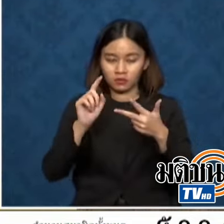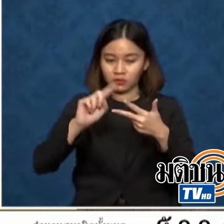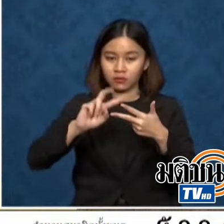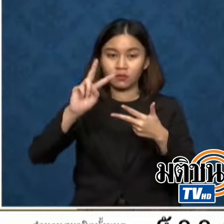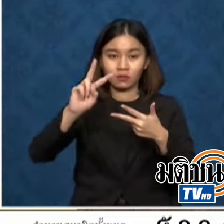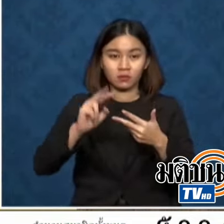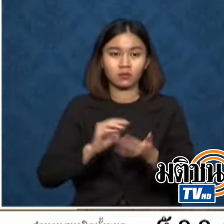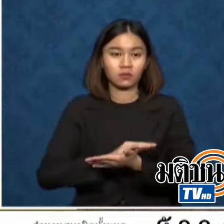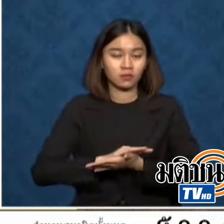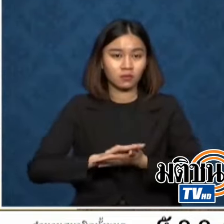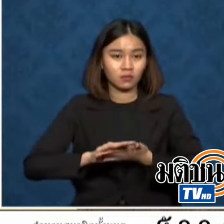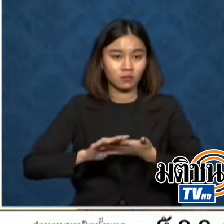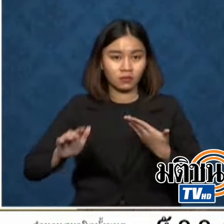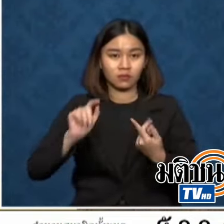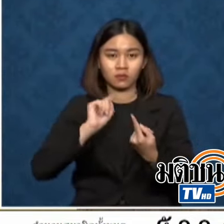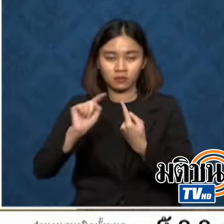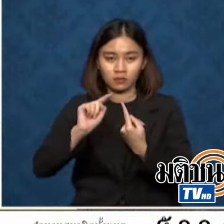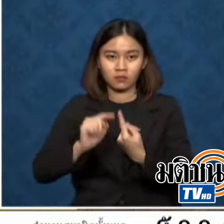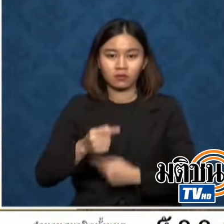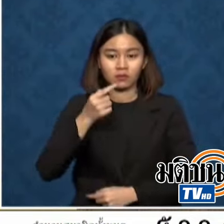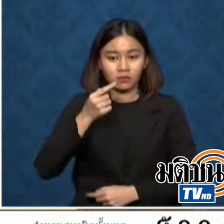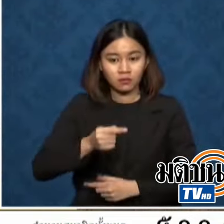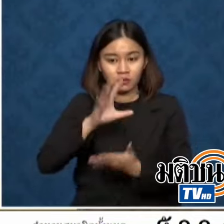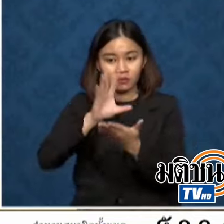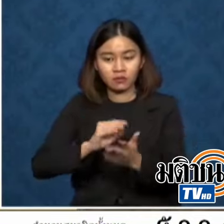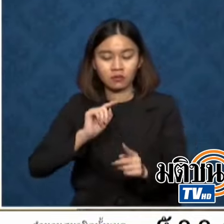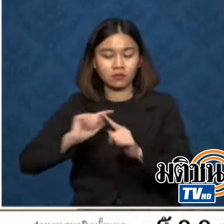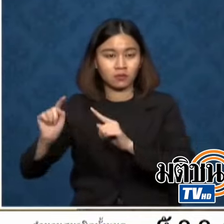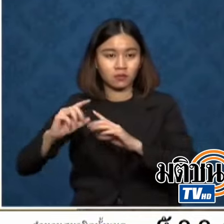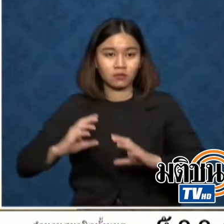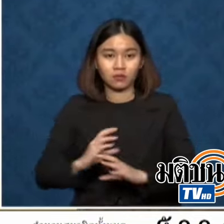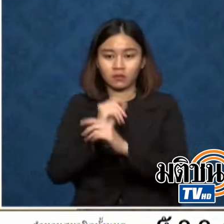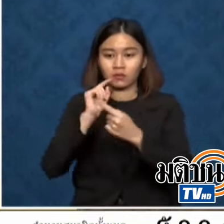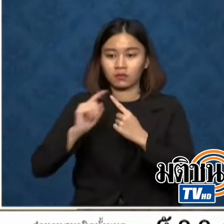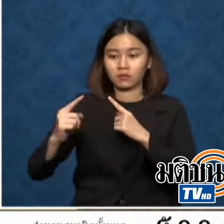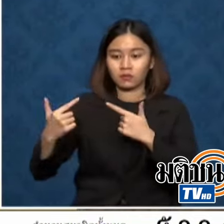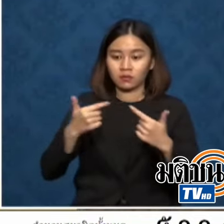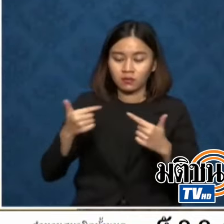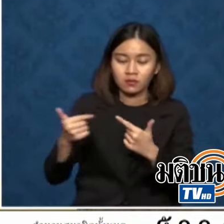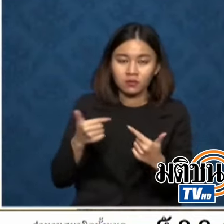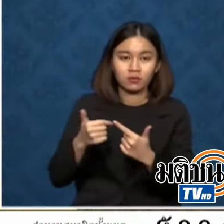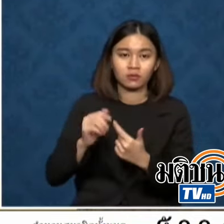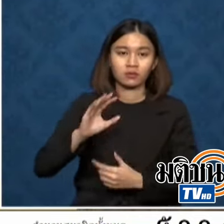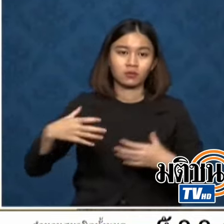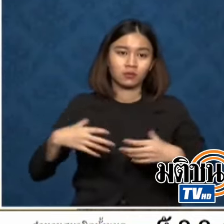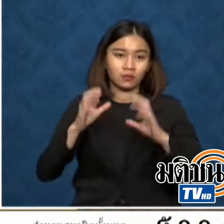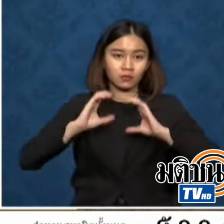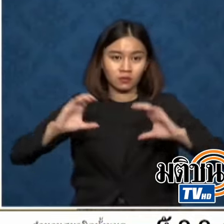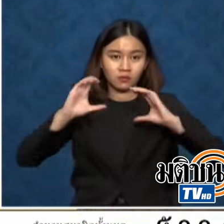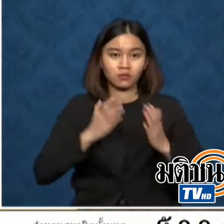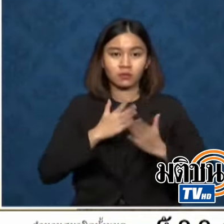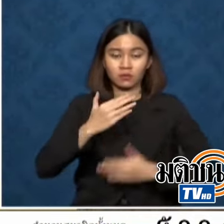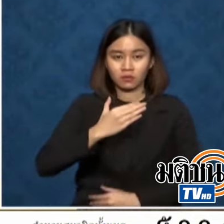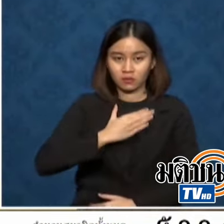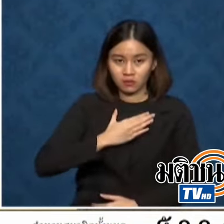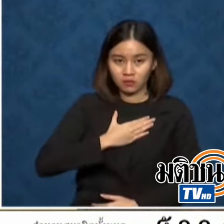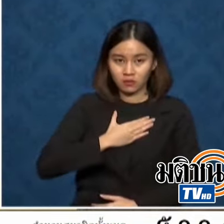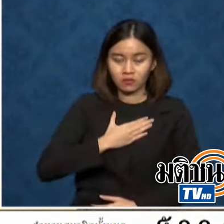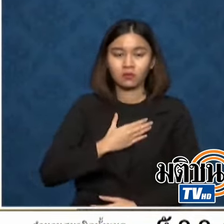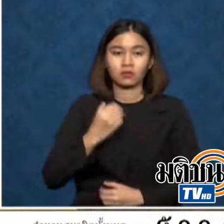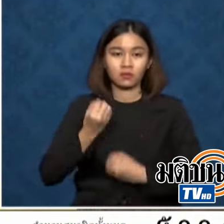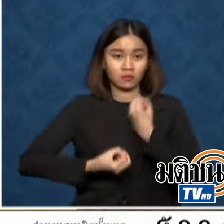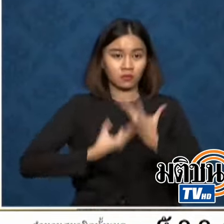สะสางครับขอสะสางข้อเท็จจริงเก็บตกจากการตอบโต้กลับไปกลับมาของทางรัฐบาลกับฝั่งผมแล้วจะขอ